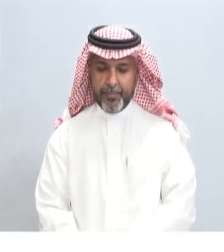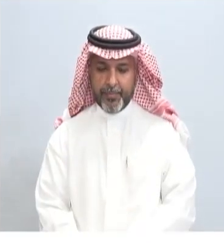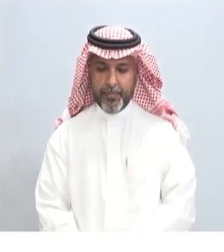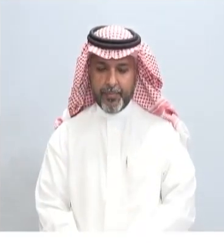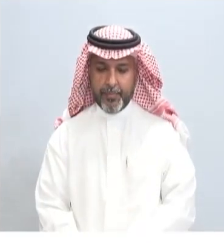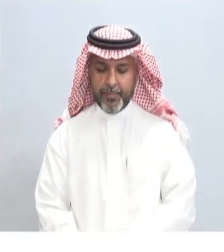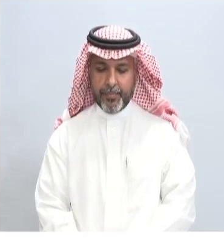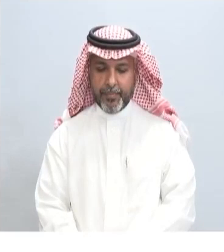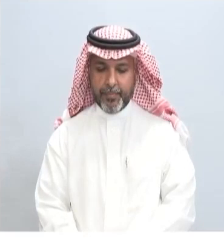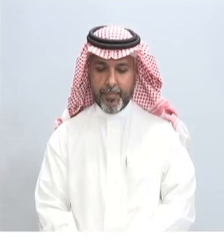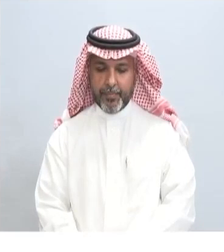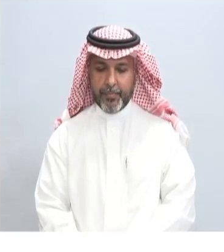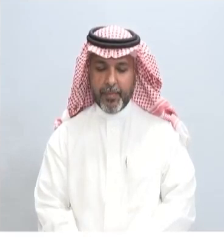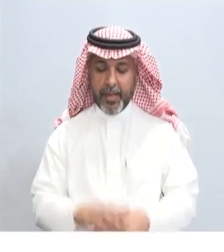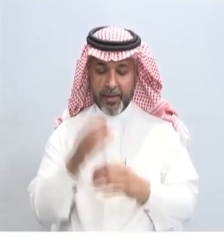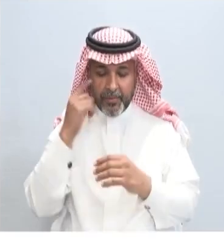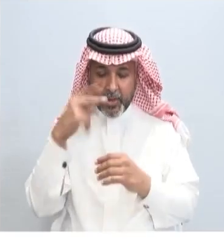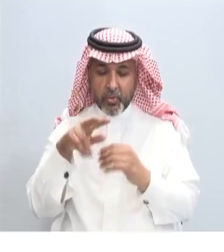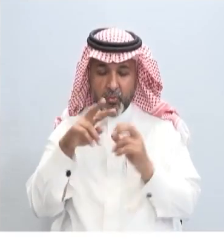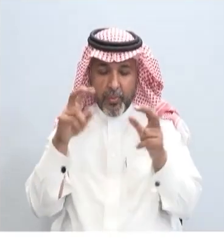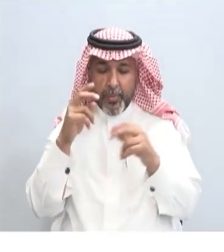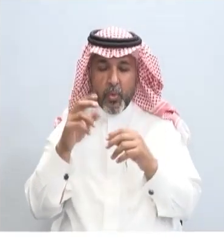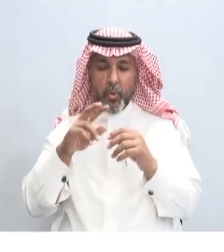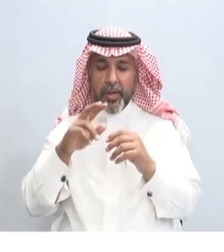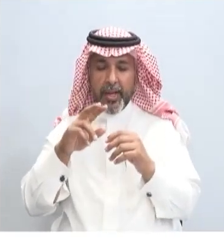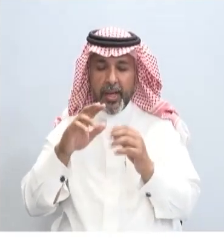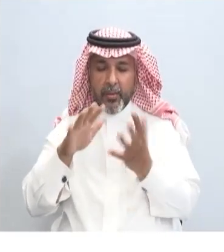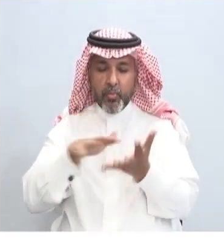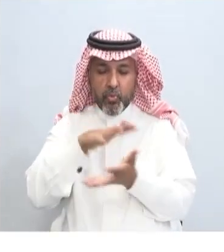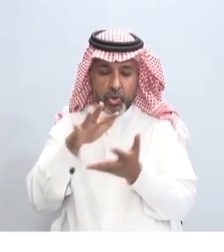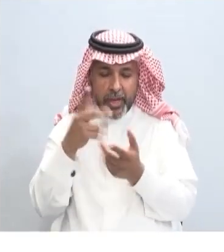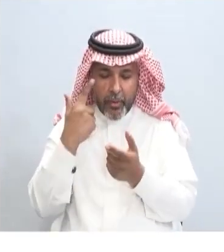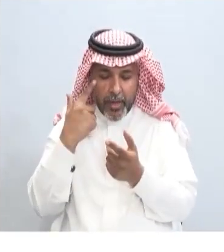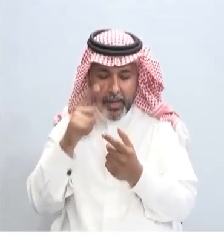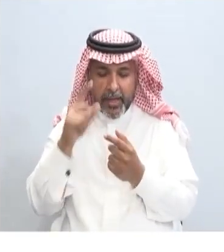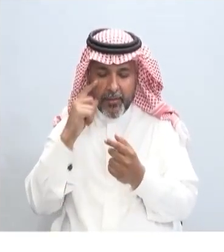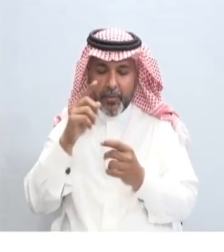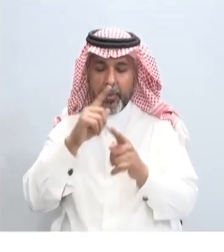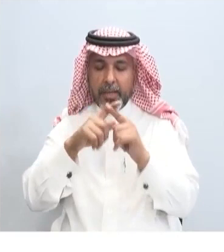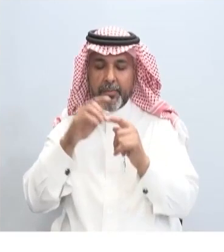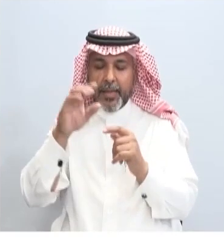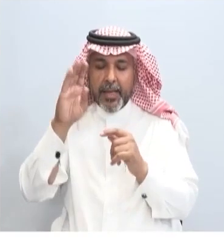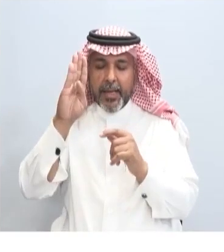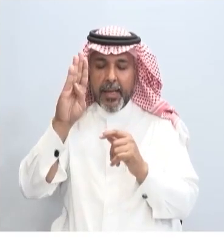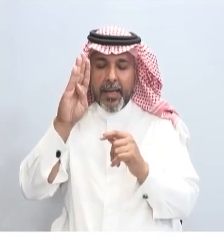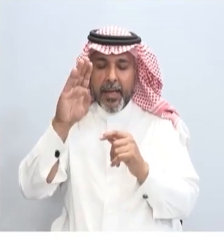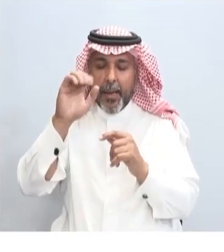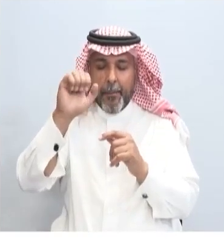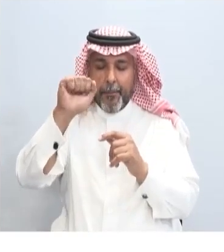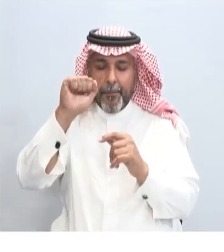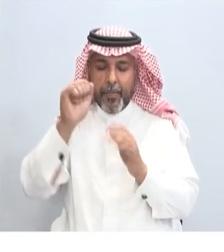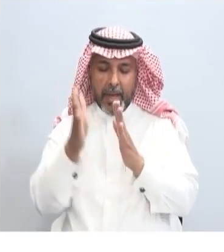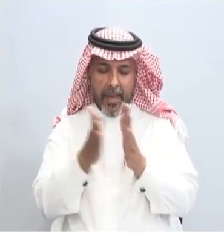بشيء هي اللي اثرت فحسب احتمالها كما هو ولكن لما احسب احتمال الب احسبه بعد تاثره